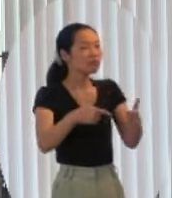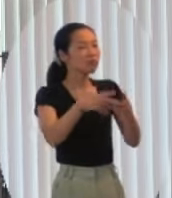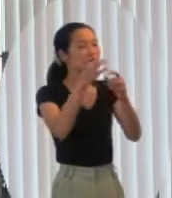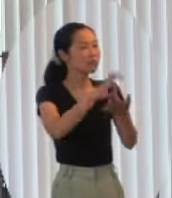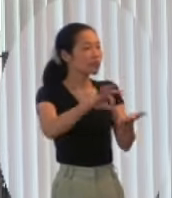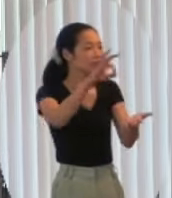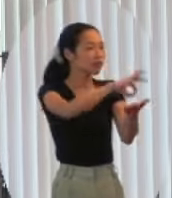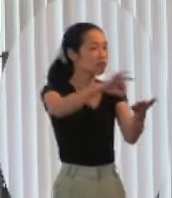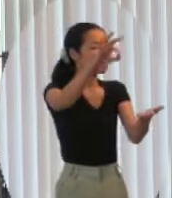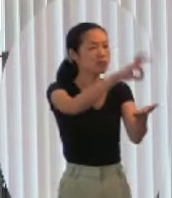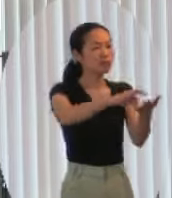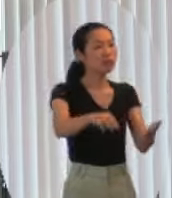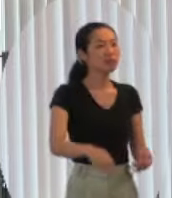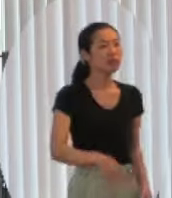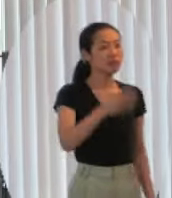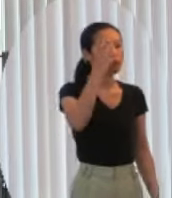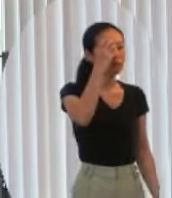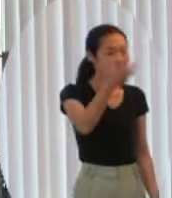どうですかこの金額。